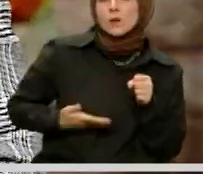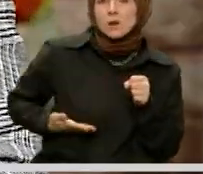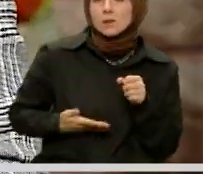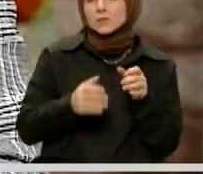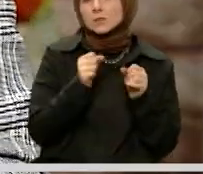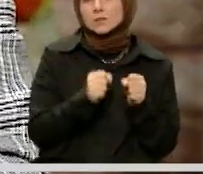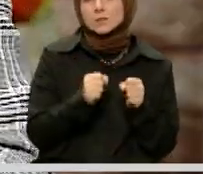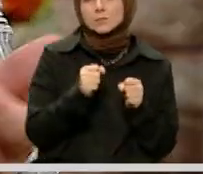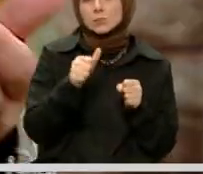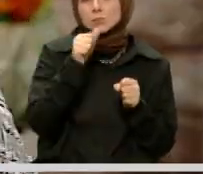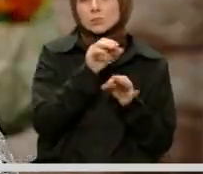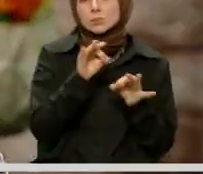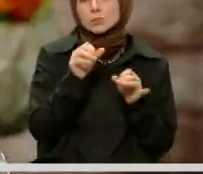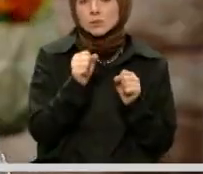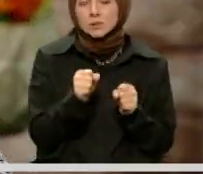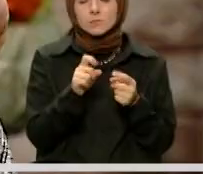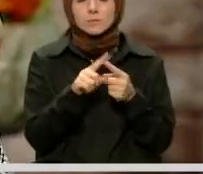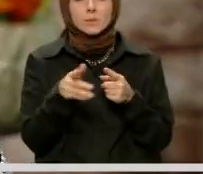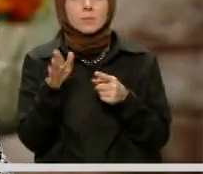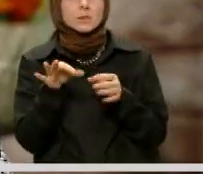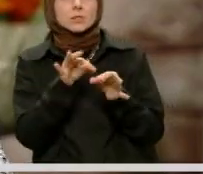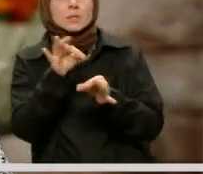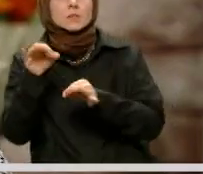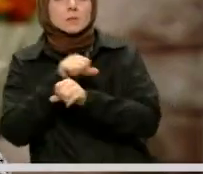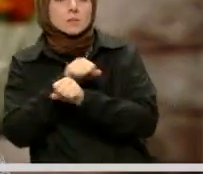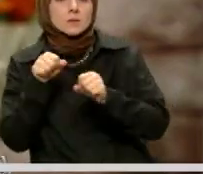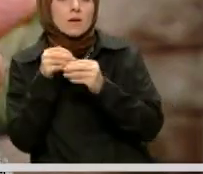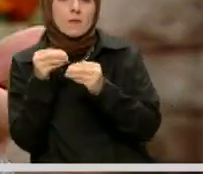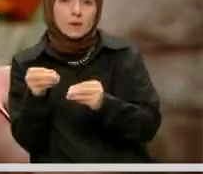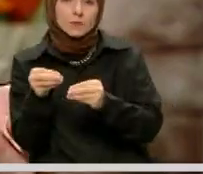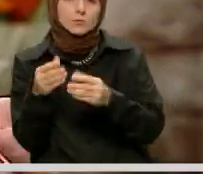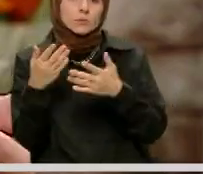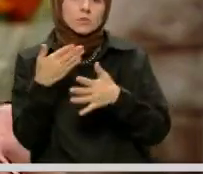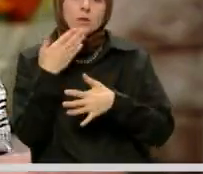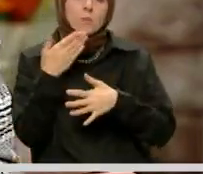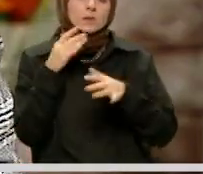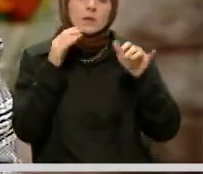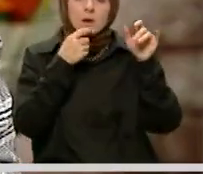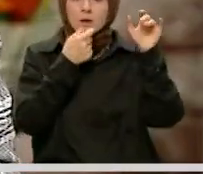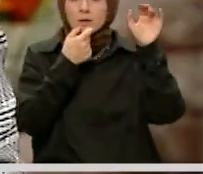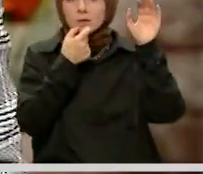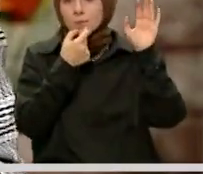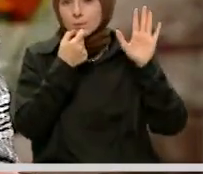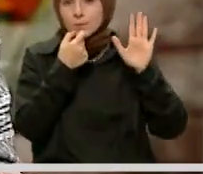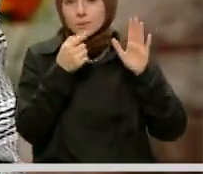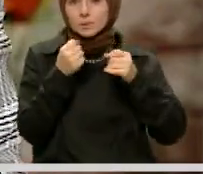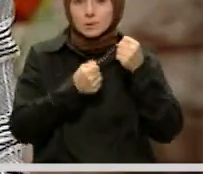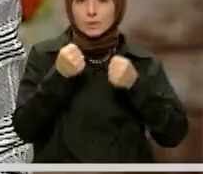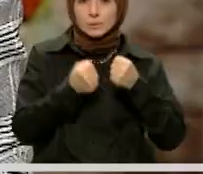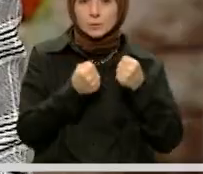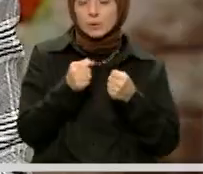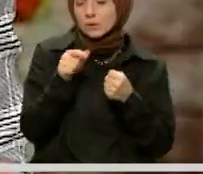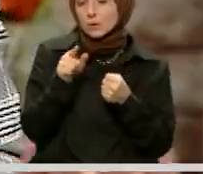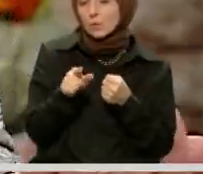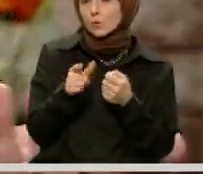vermeye devam ediyorsunuz. Hı hı. Akşam trafikte ya. Görüyorsunuz, karşılaşıyorsunuz. İftara yetişeceğim ben, açın benim yollarımı. Ya. Ama öbür kardeşimiz